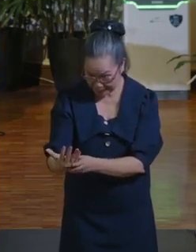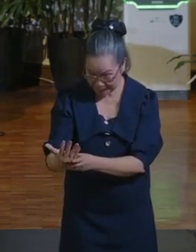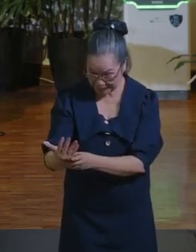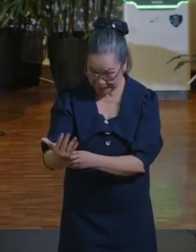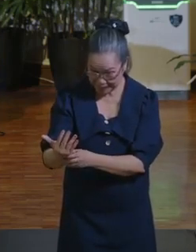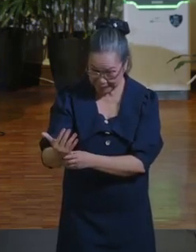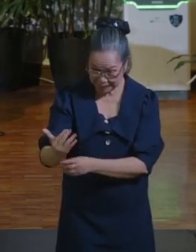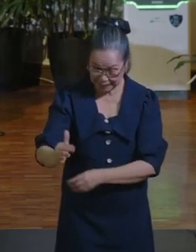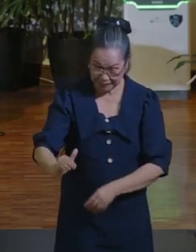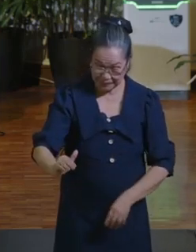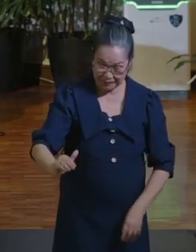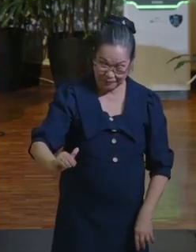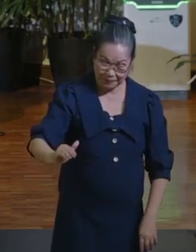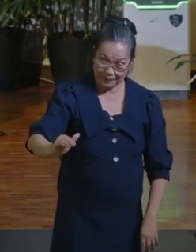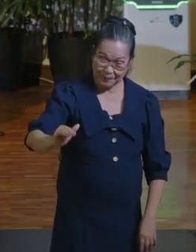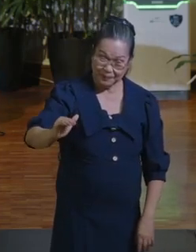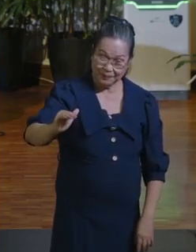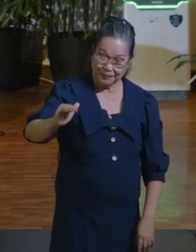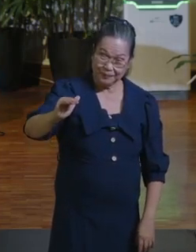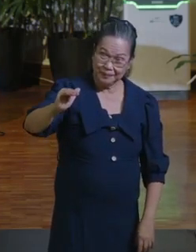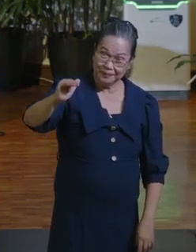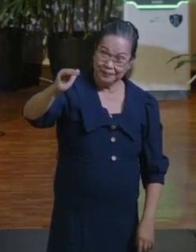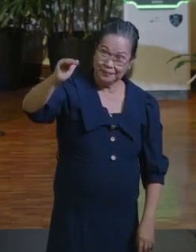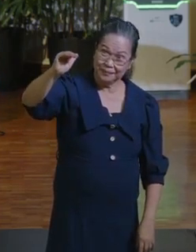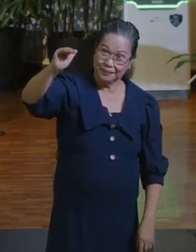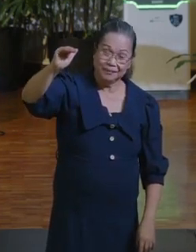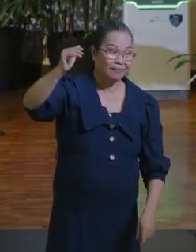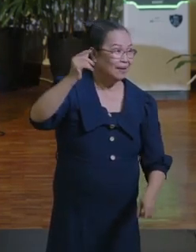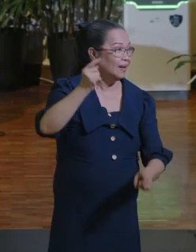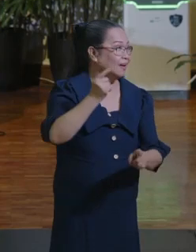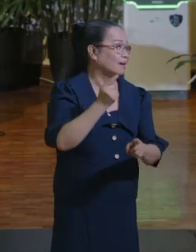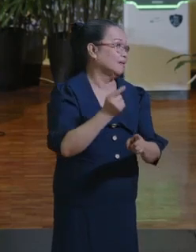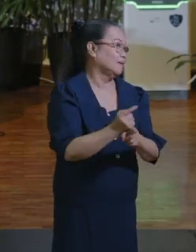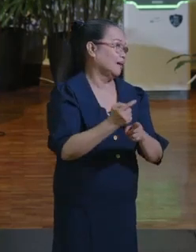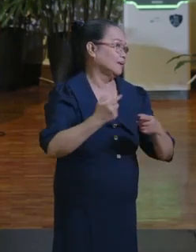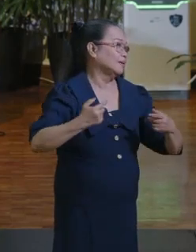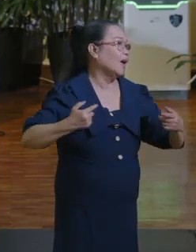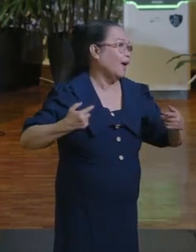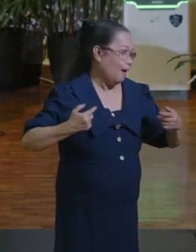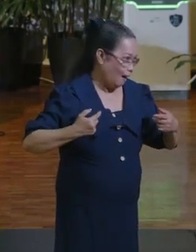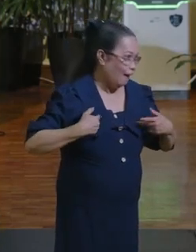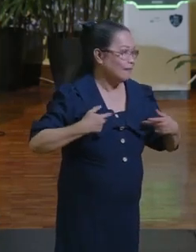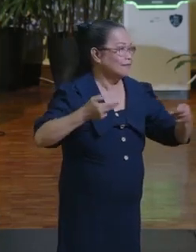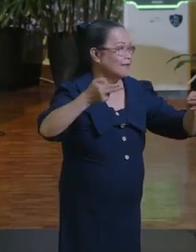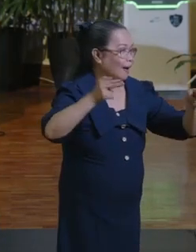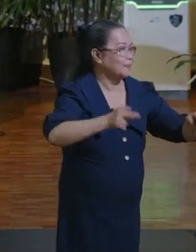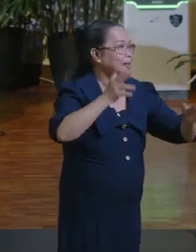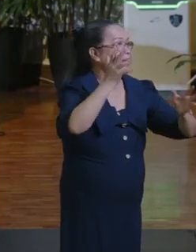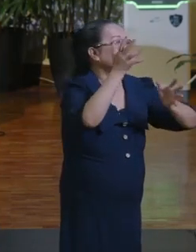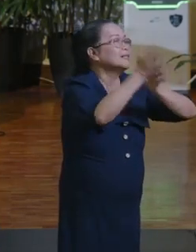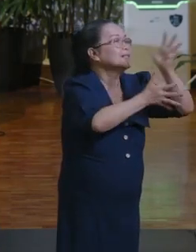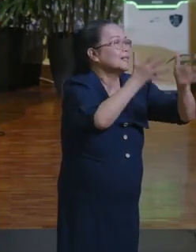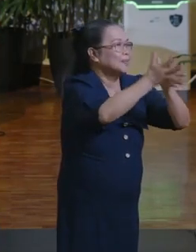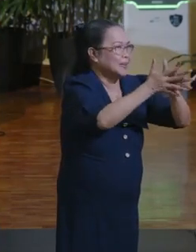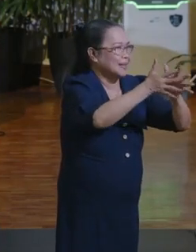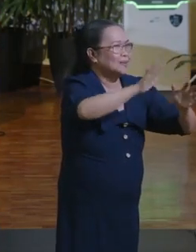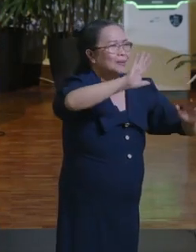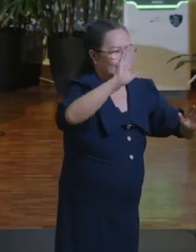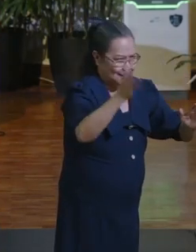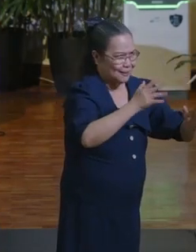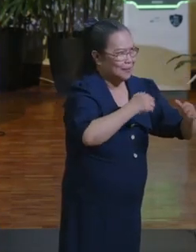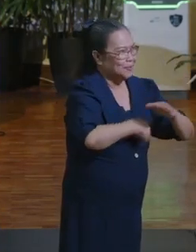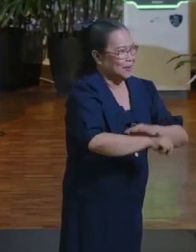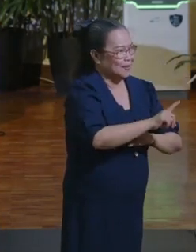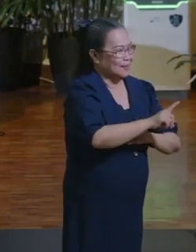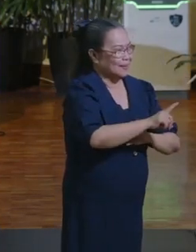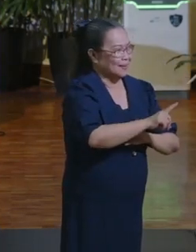isang batang lalaki, nagkakaroon ng seremonya sa kanilang pamilya at yung toga